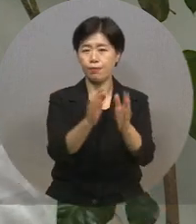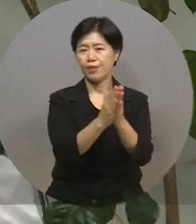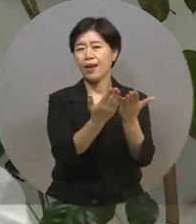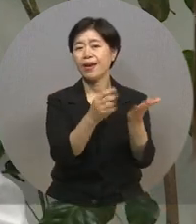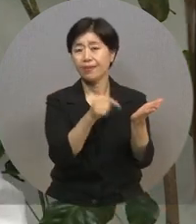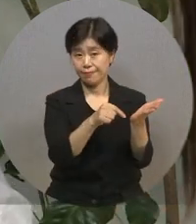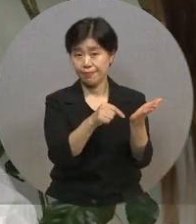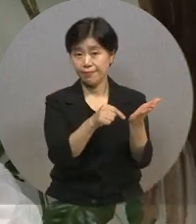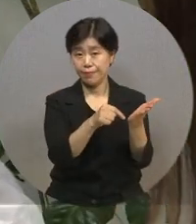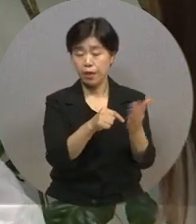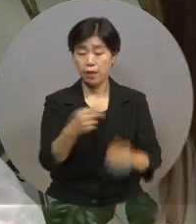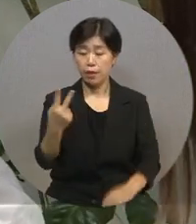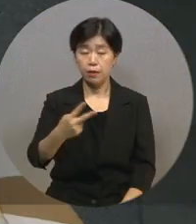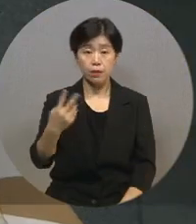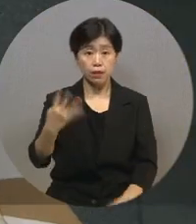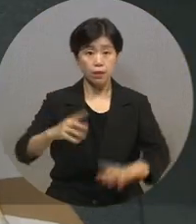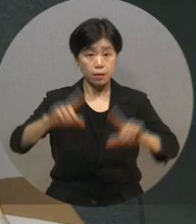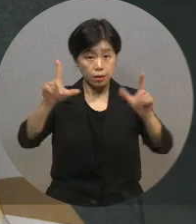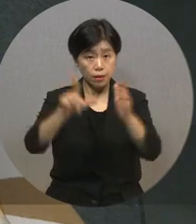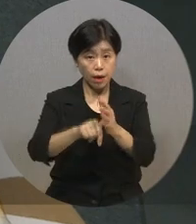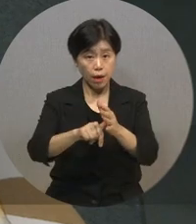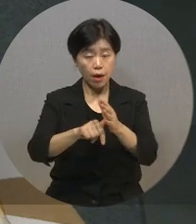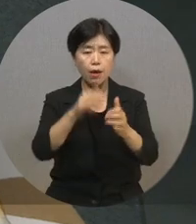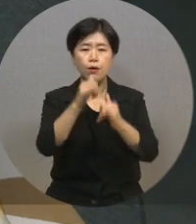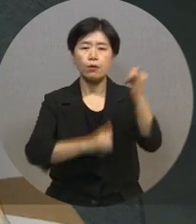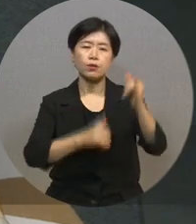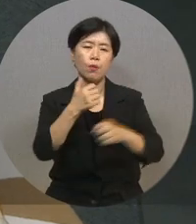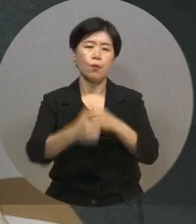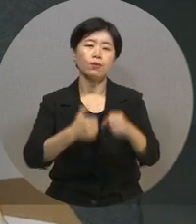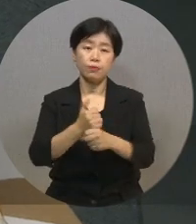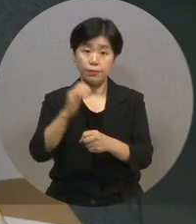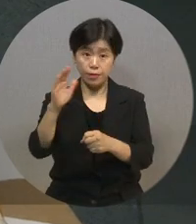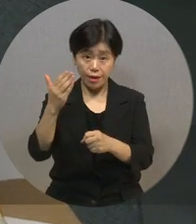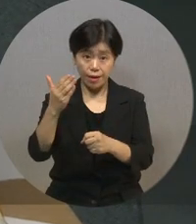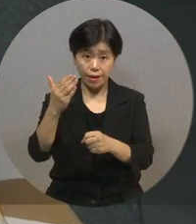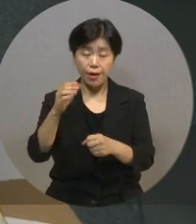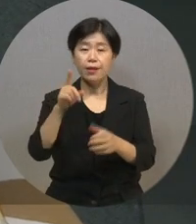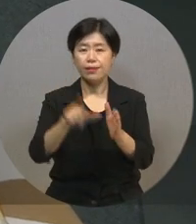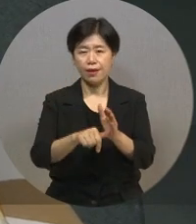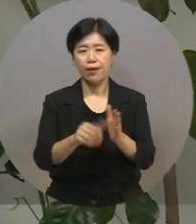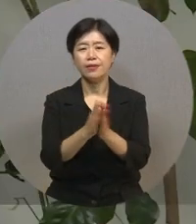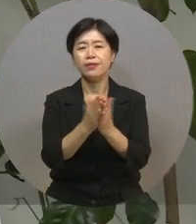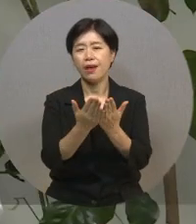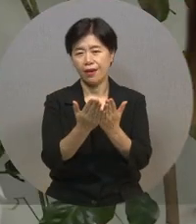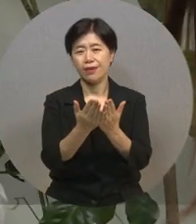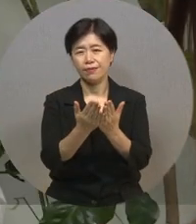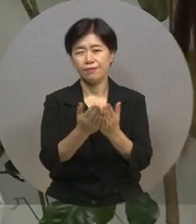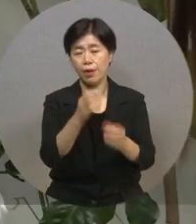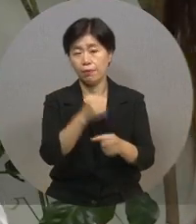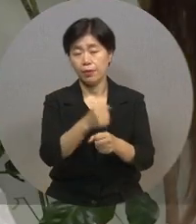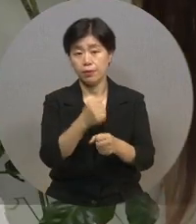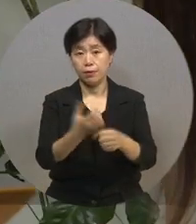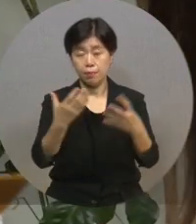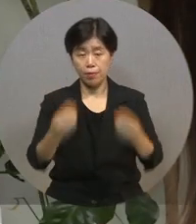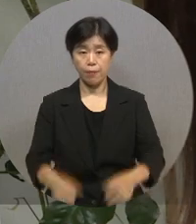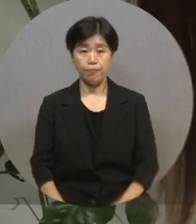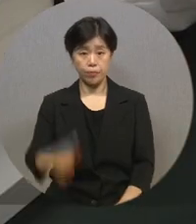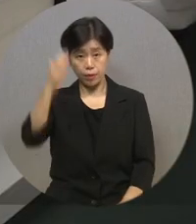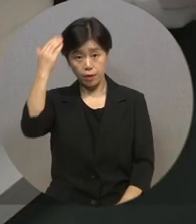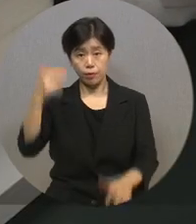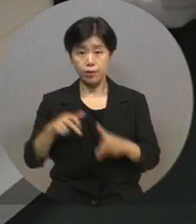2004년도에 50주년이었는데요. 그때 한국장애인복지 50년사라고 해서 우리나라 한국장애인복지